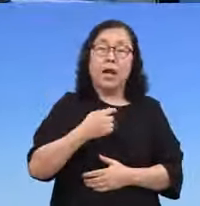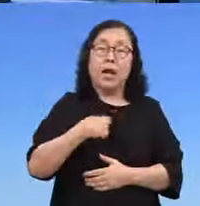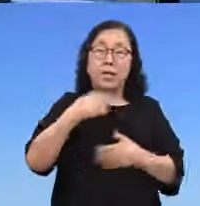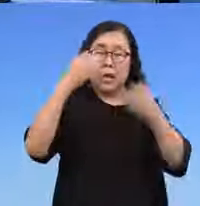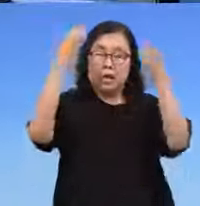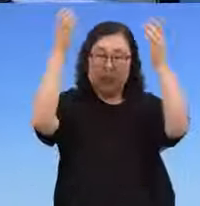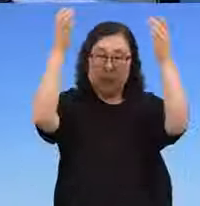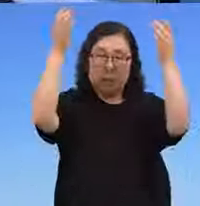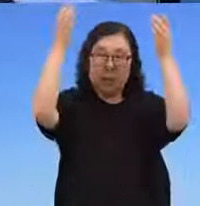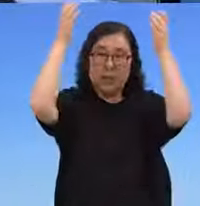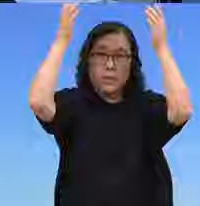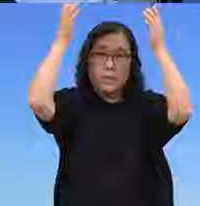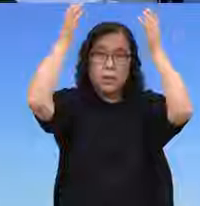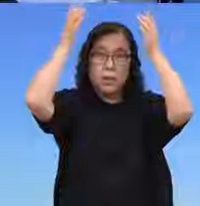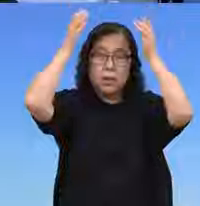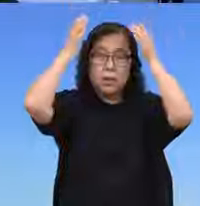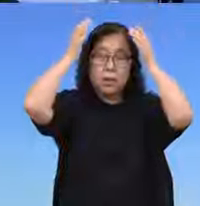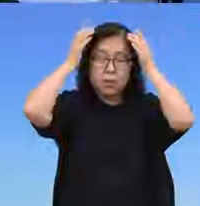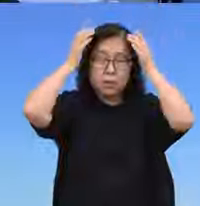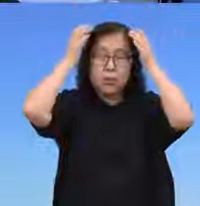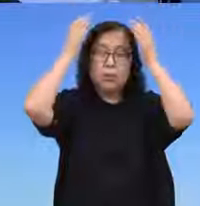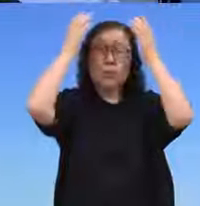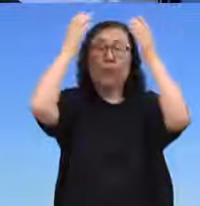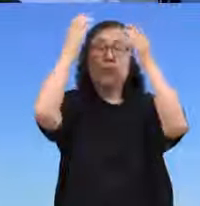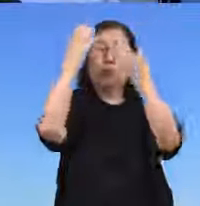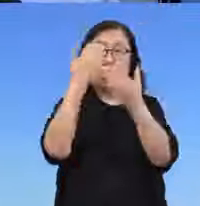내게 씌우소서.